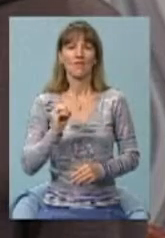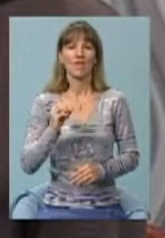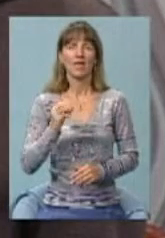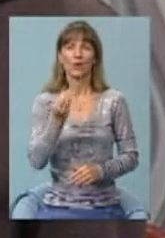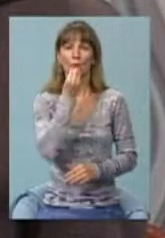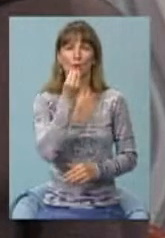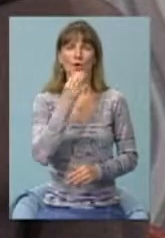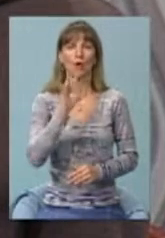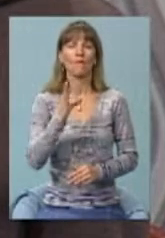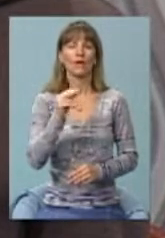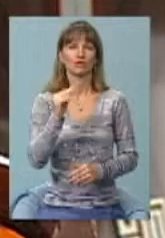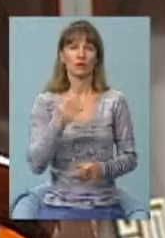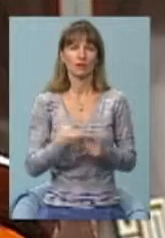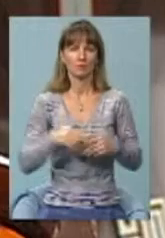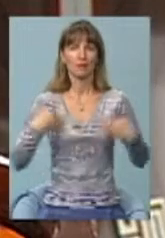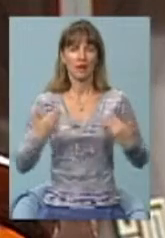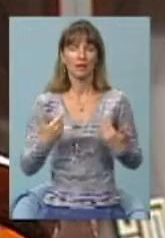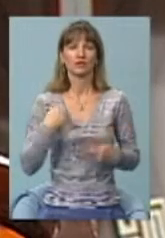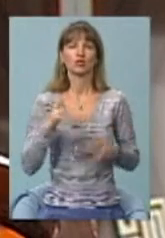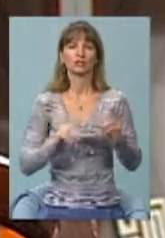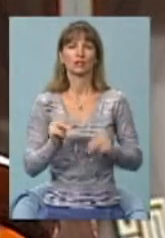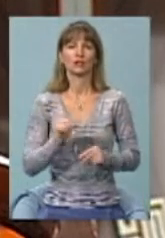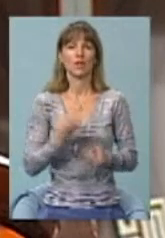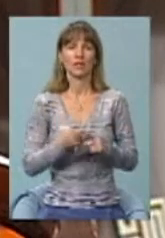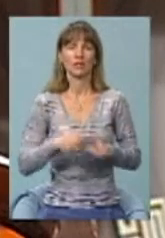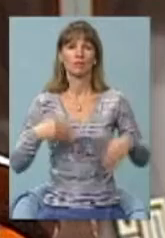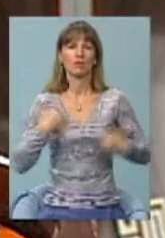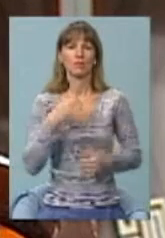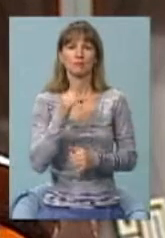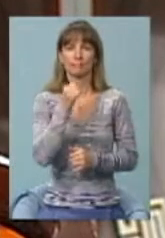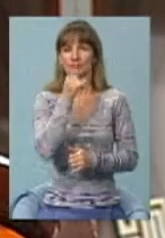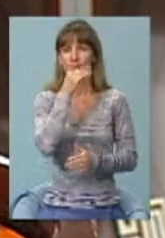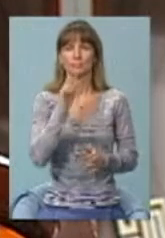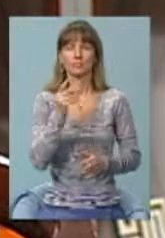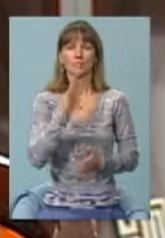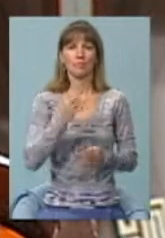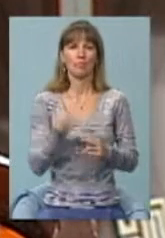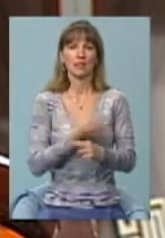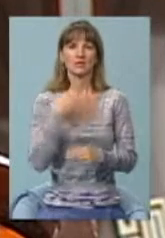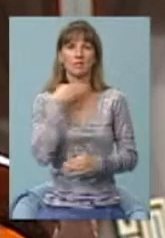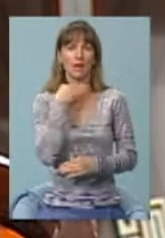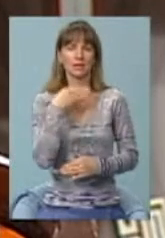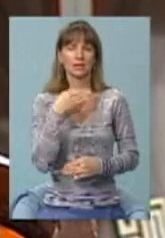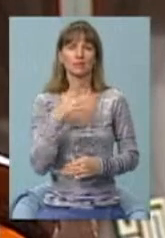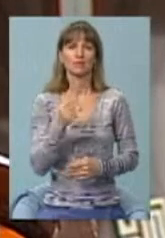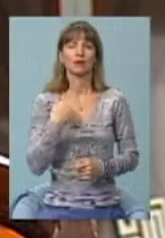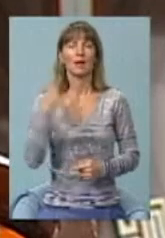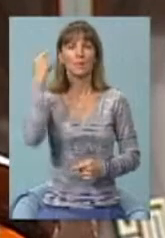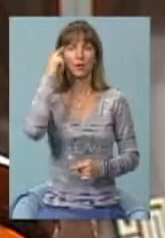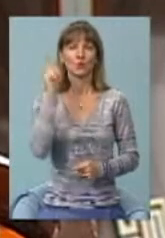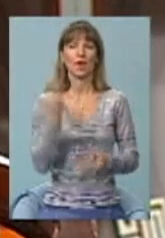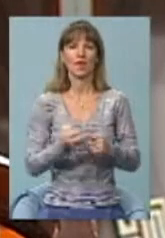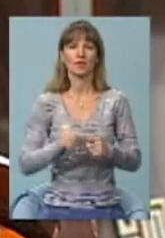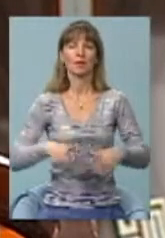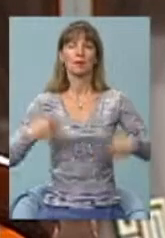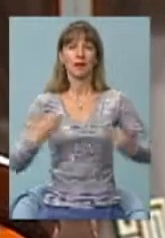взагалі корисно чи не корисно? Я вважаю, що це корисно, але я б не змогла прожити без м'яса. Я розумію, що це корисно,